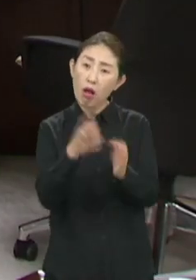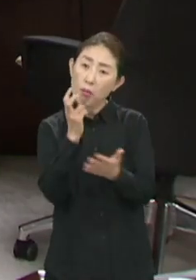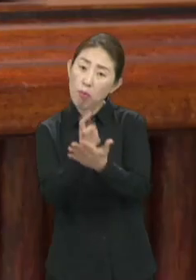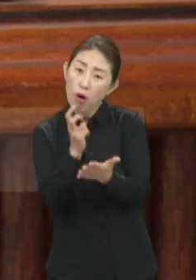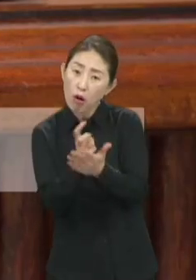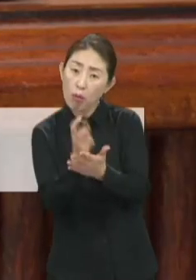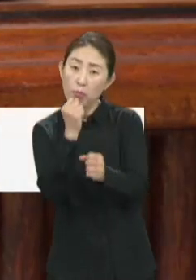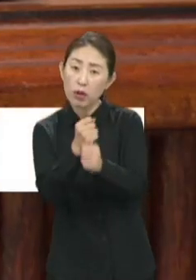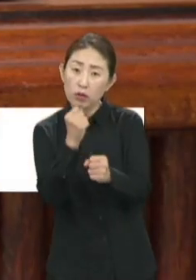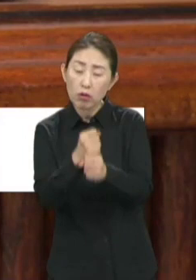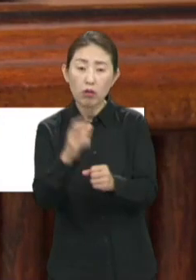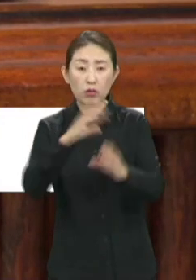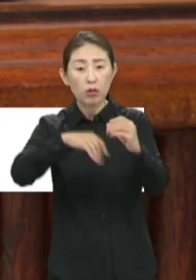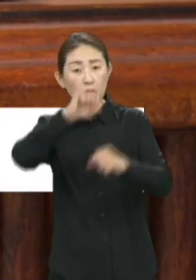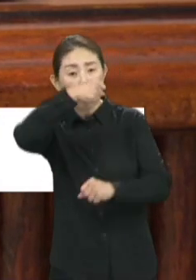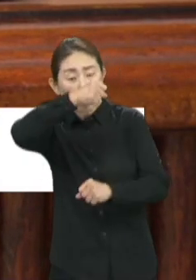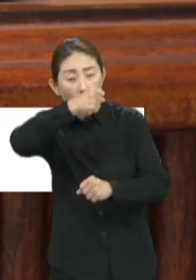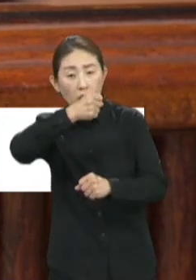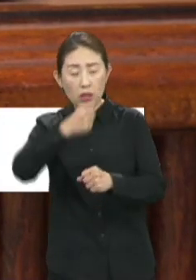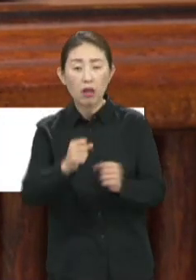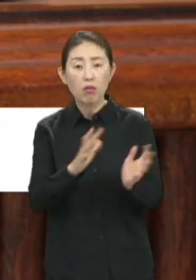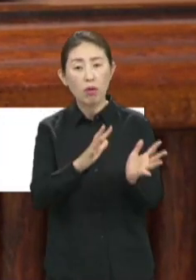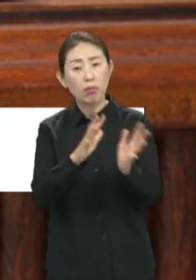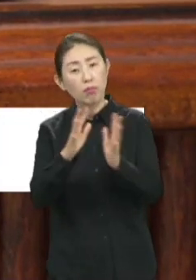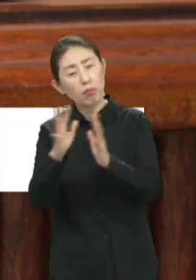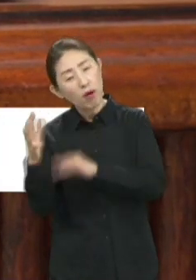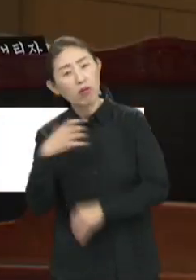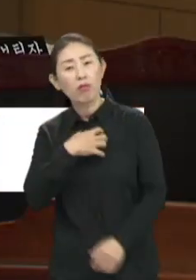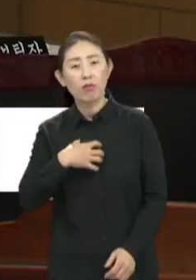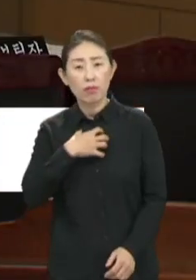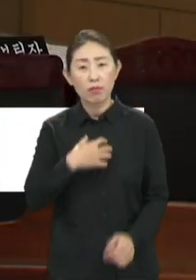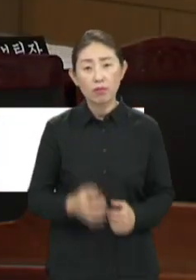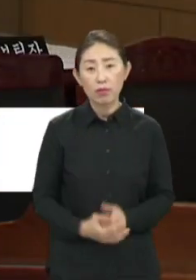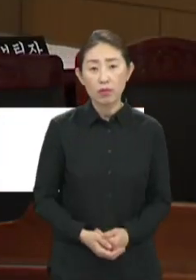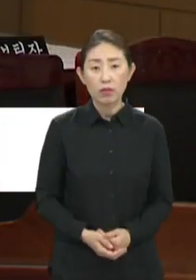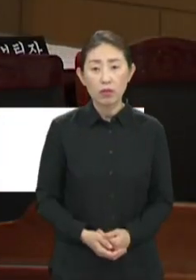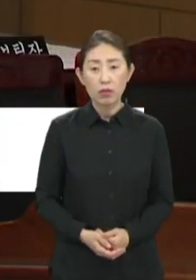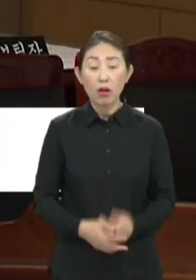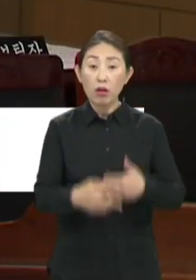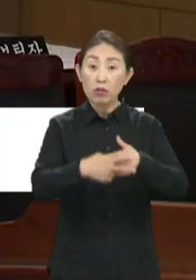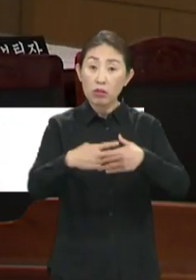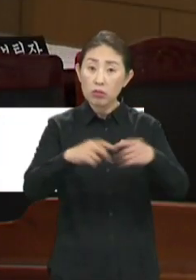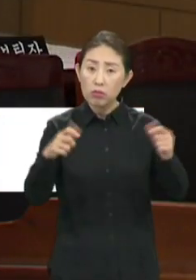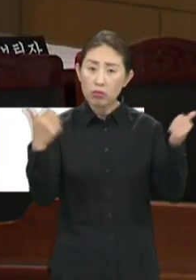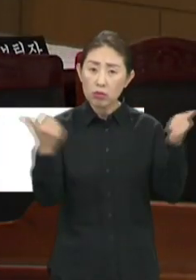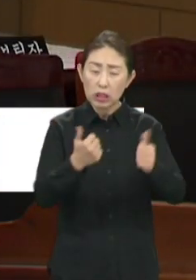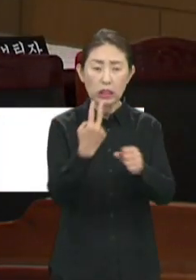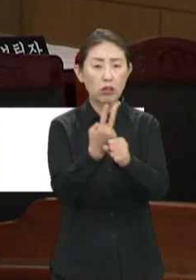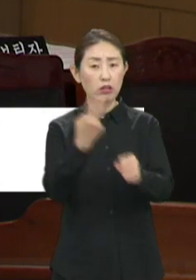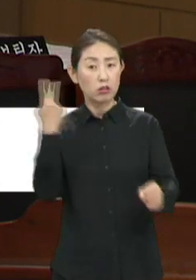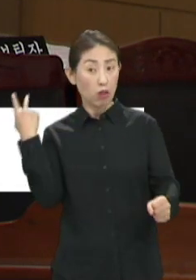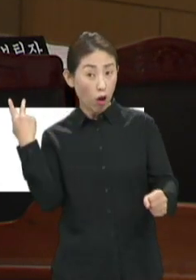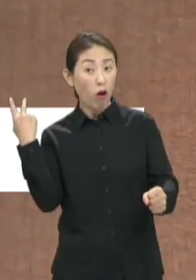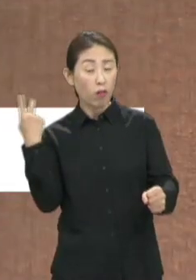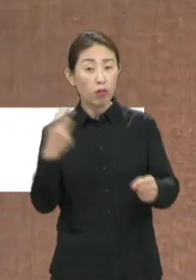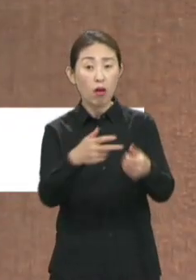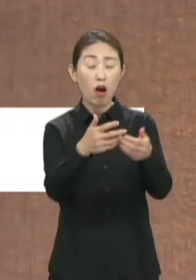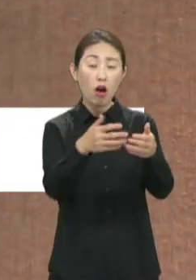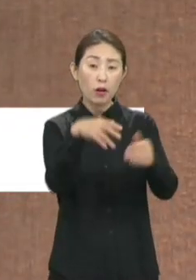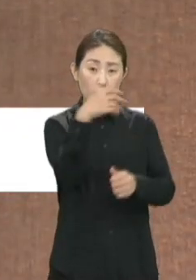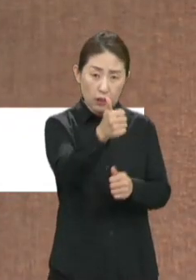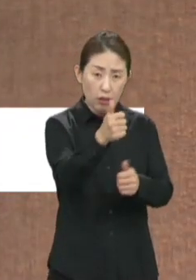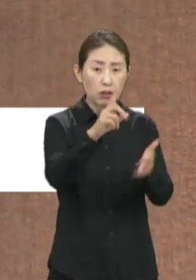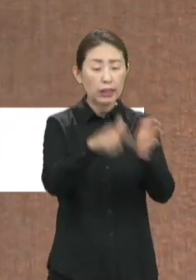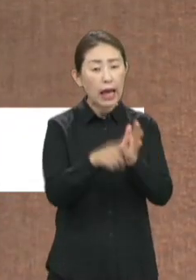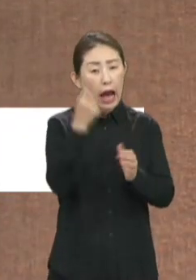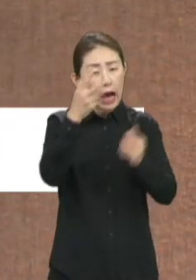조례안과 추경 심사 등의 일정에도 차질이 우려되는 상황. 특히 대덕구의회는 2년 전 전반기 원구성에서도 한